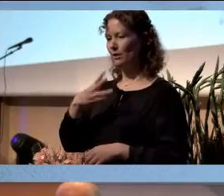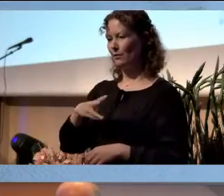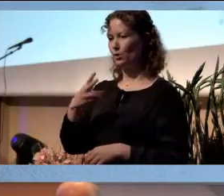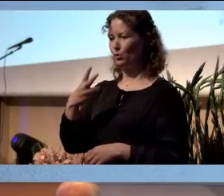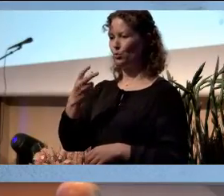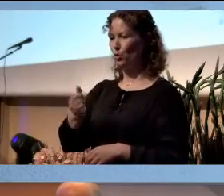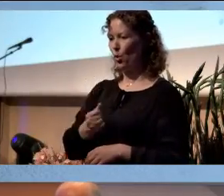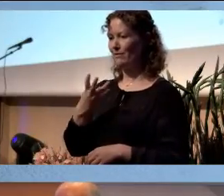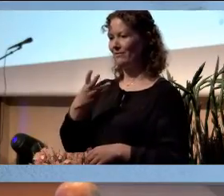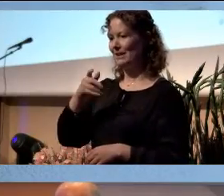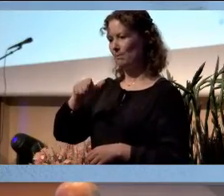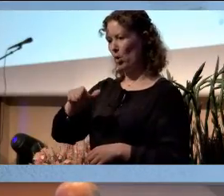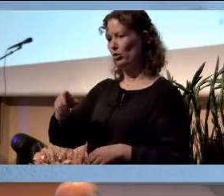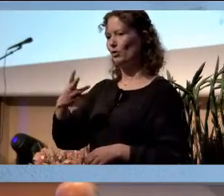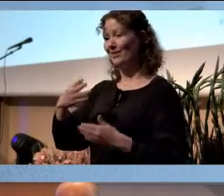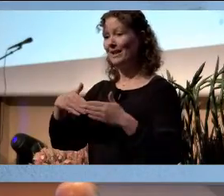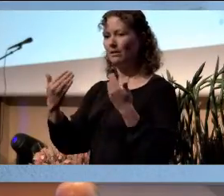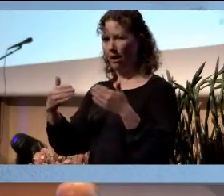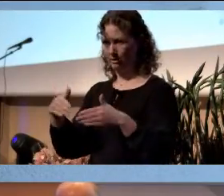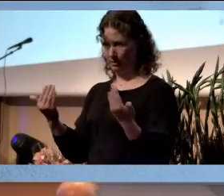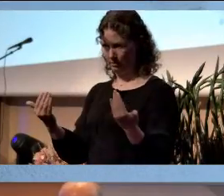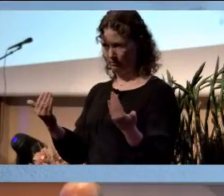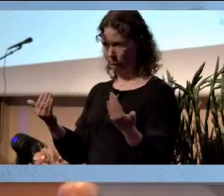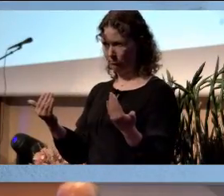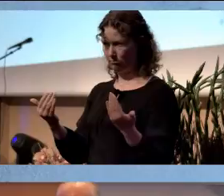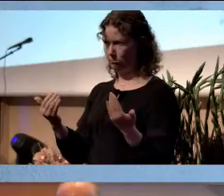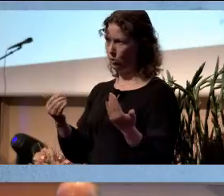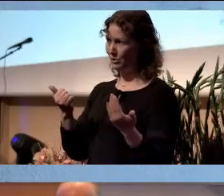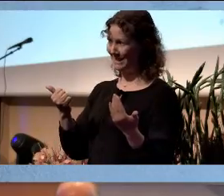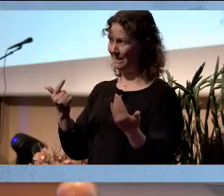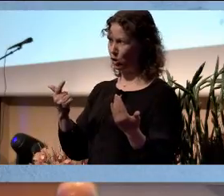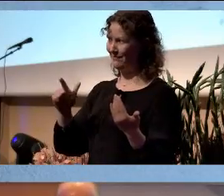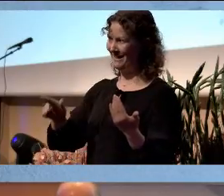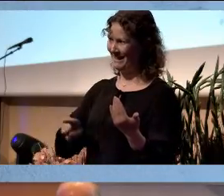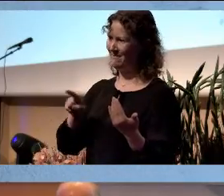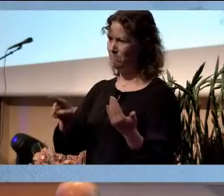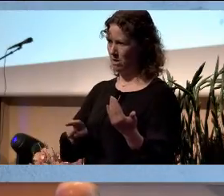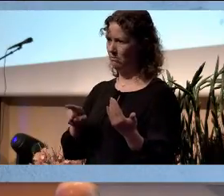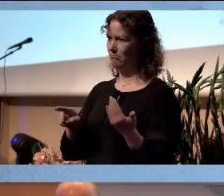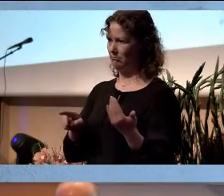4 måneder og 4 dager og 6-7 timer.